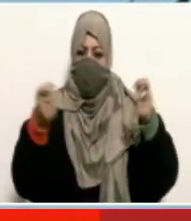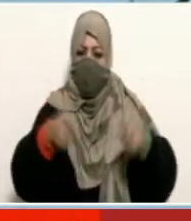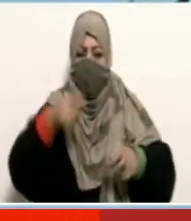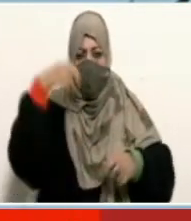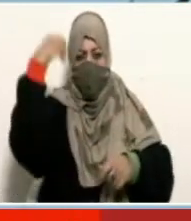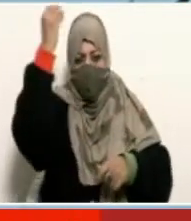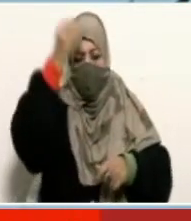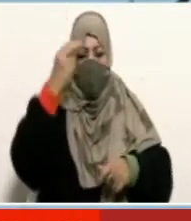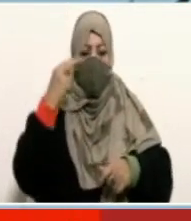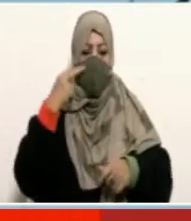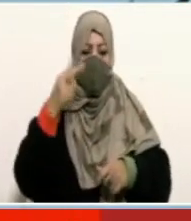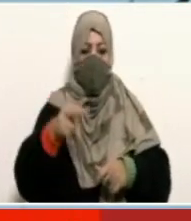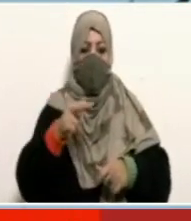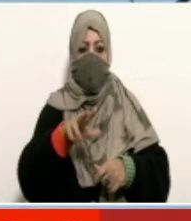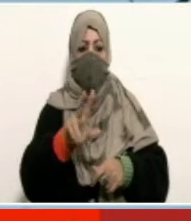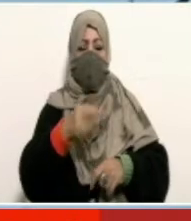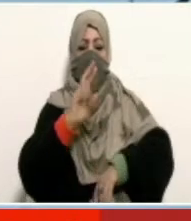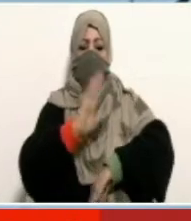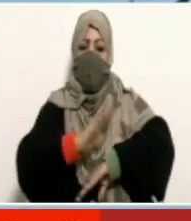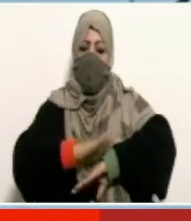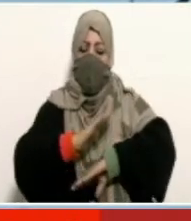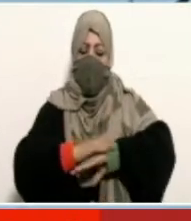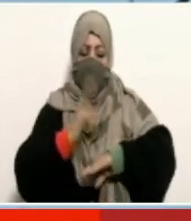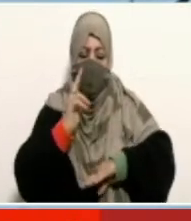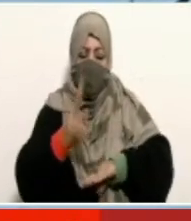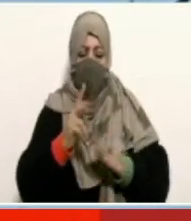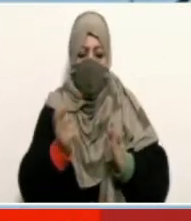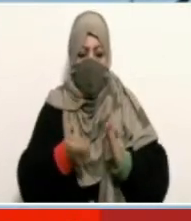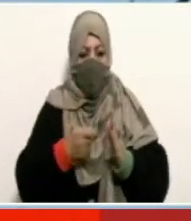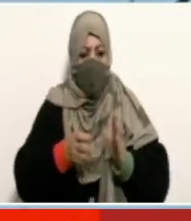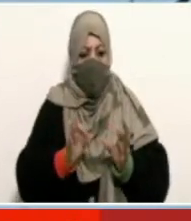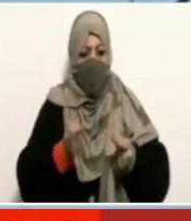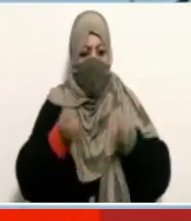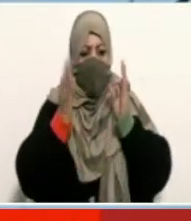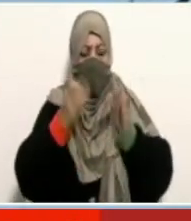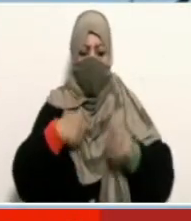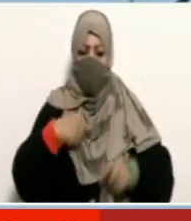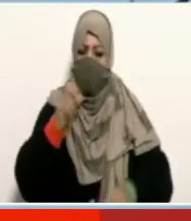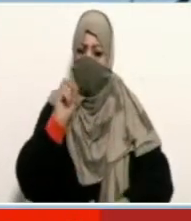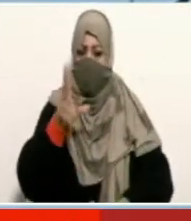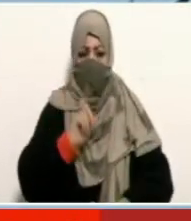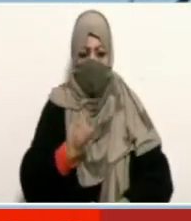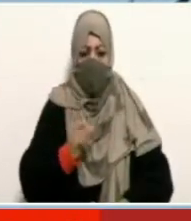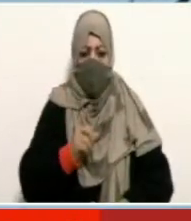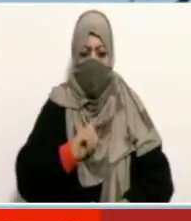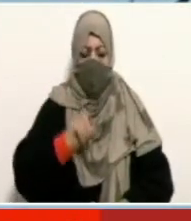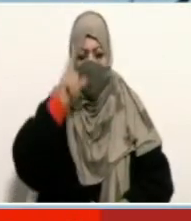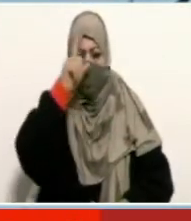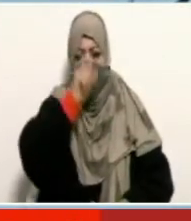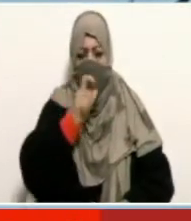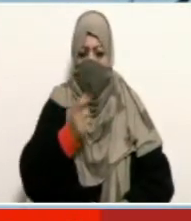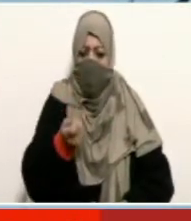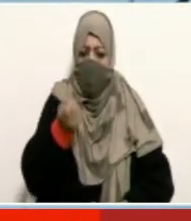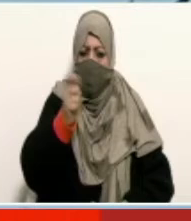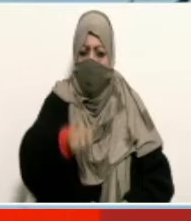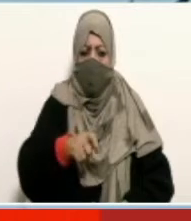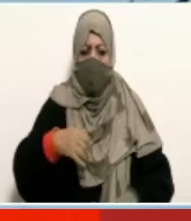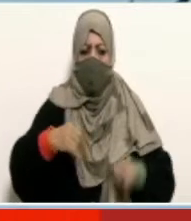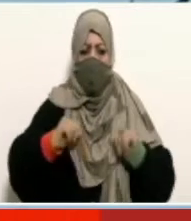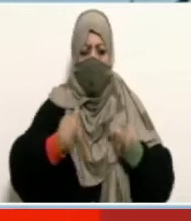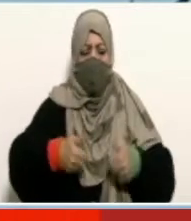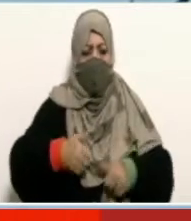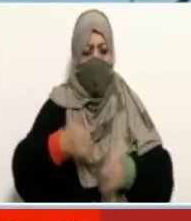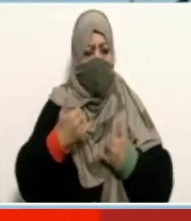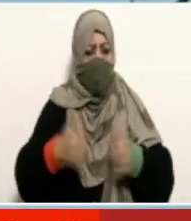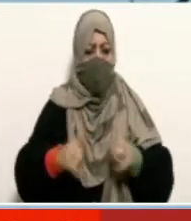هو مش موافق عليها، زيادة في المهر أو حسب ما فهمت من سؤاله يعني. فالآن